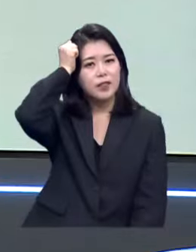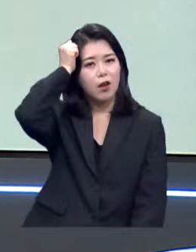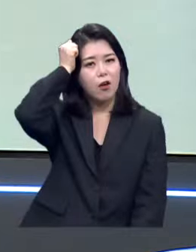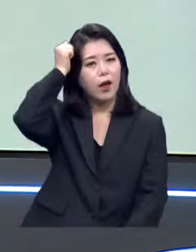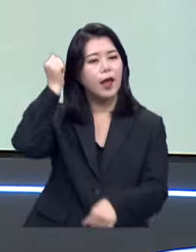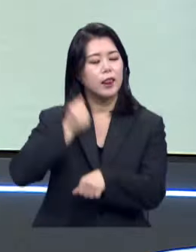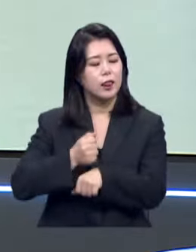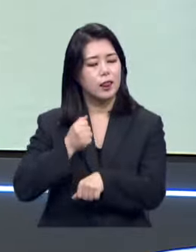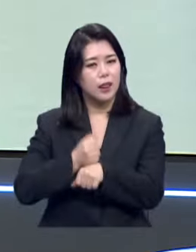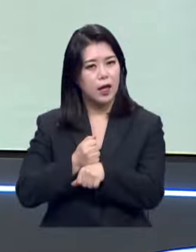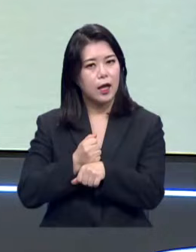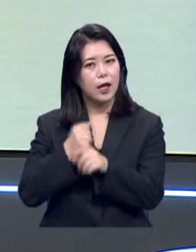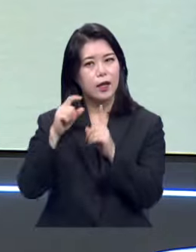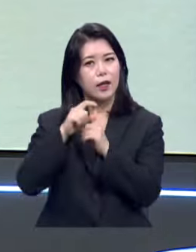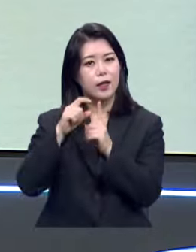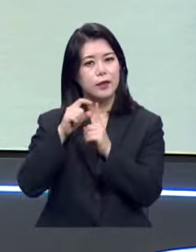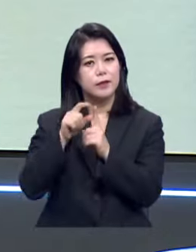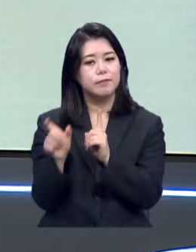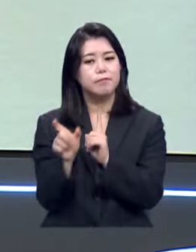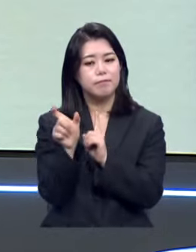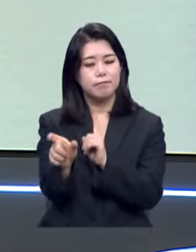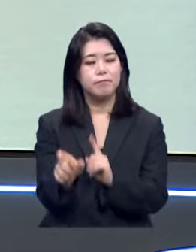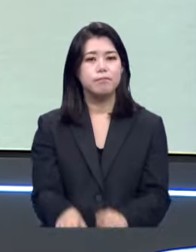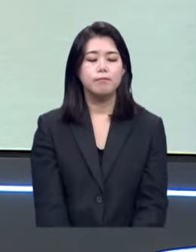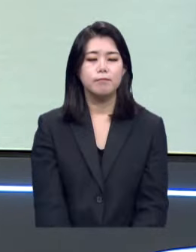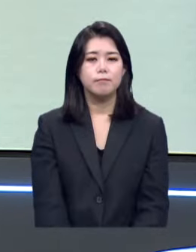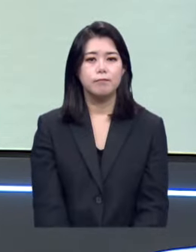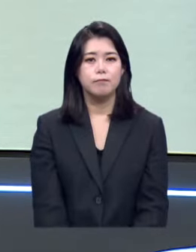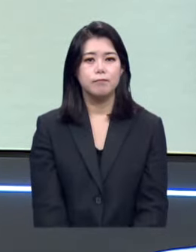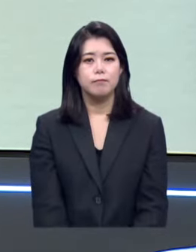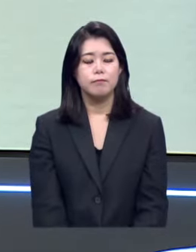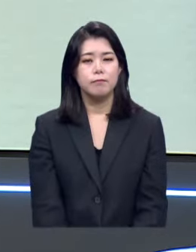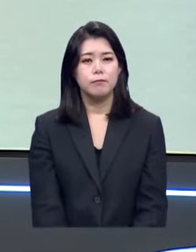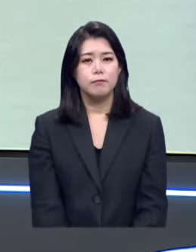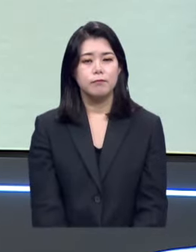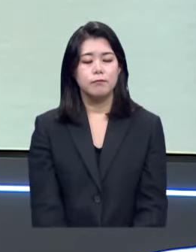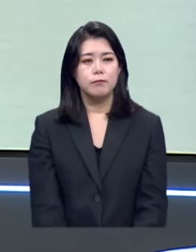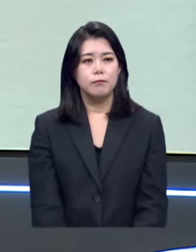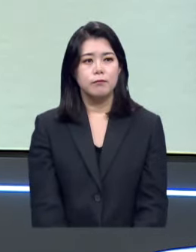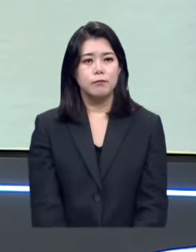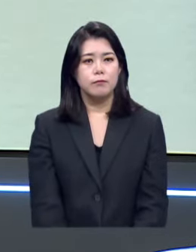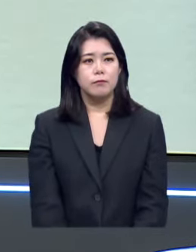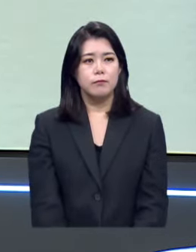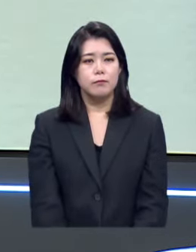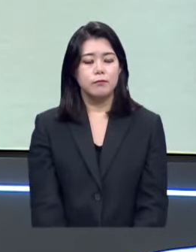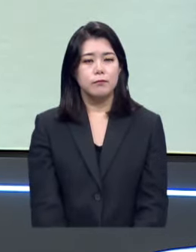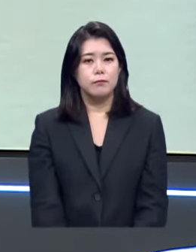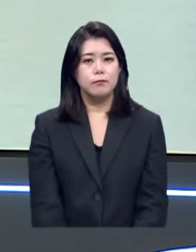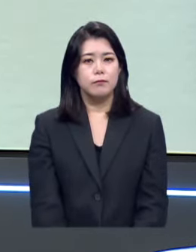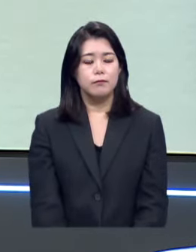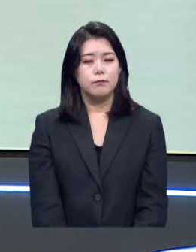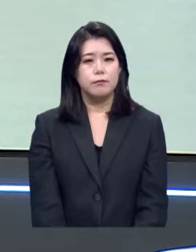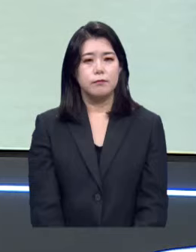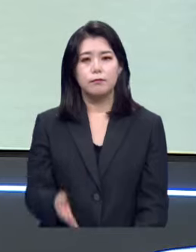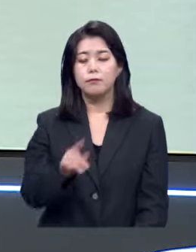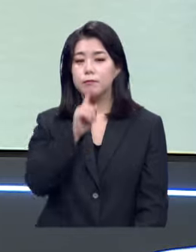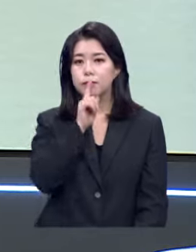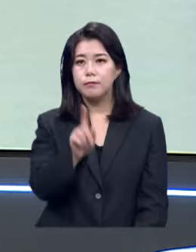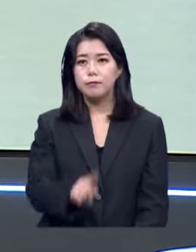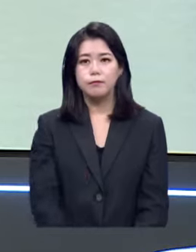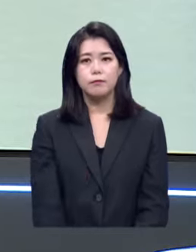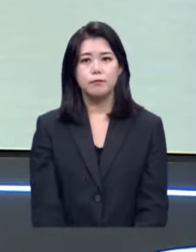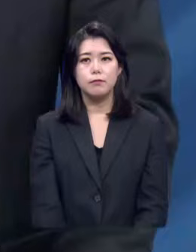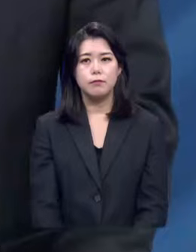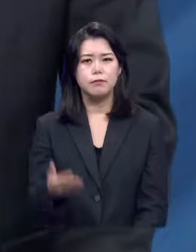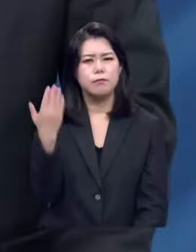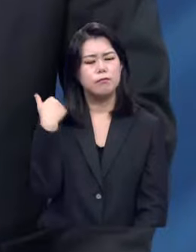기억합니다라고 문구를 붙이긴 붙 붙이긴 붙였었는데 지금이 얘기는 김대이 님네 일단 말씀처럼 아니